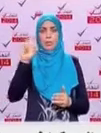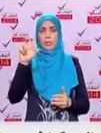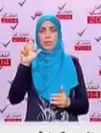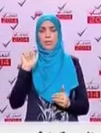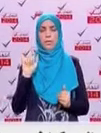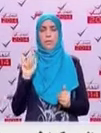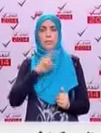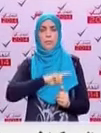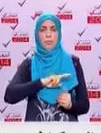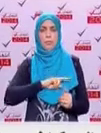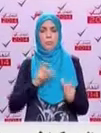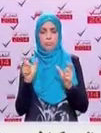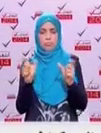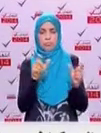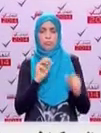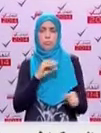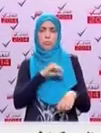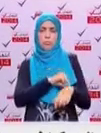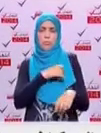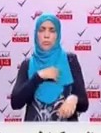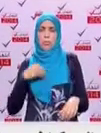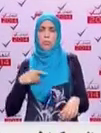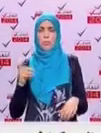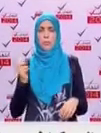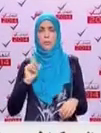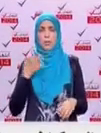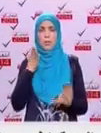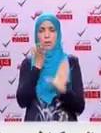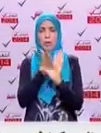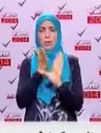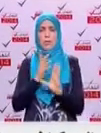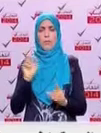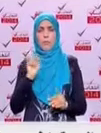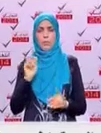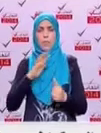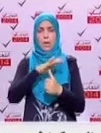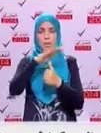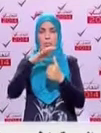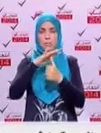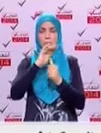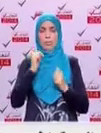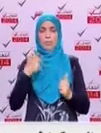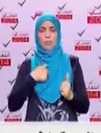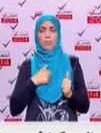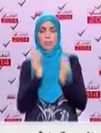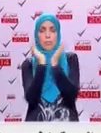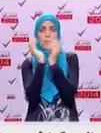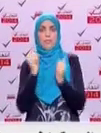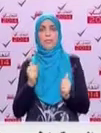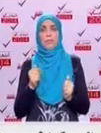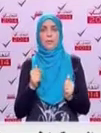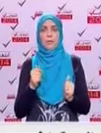عناية لهم، لا طبية ولا نفسية ولا اجتماعية. نحن